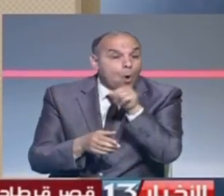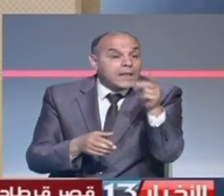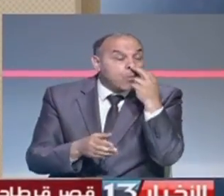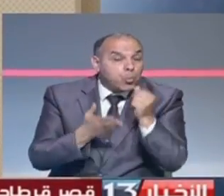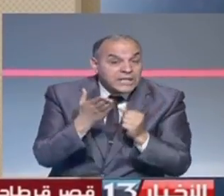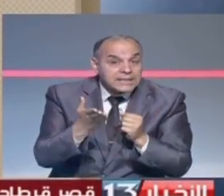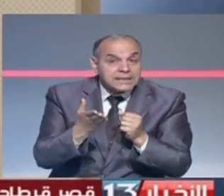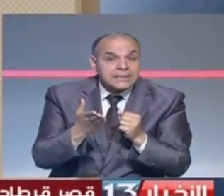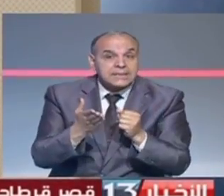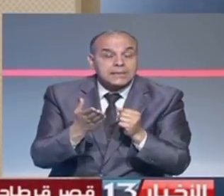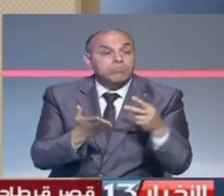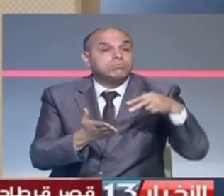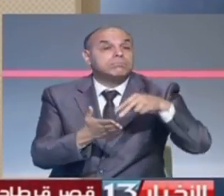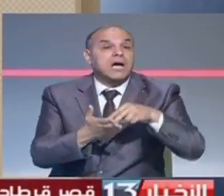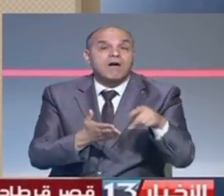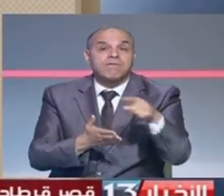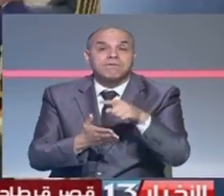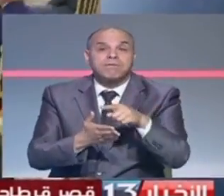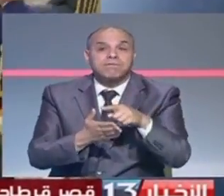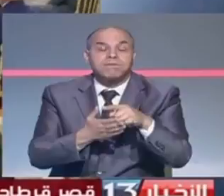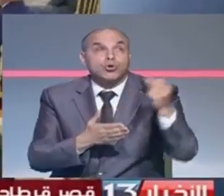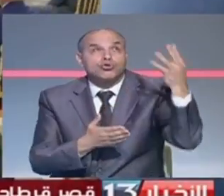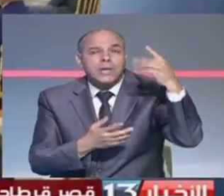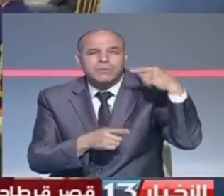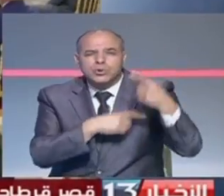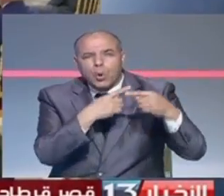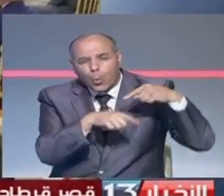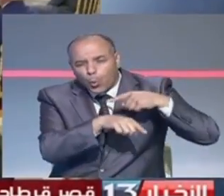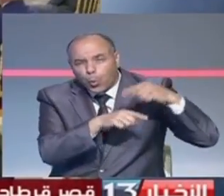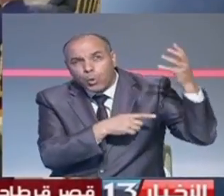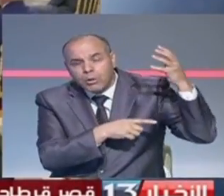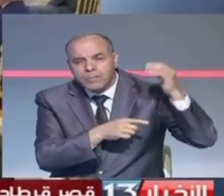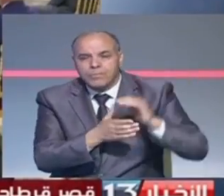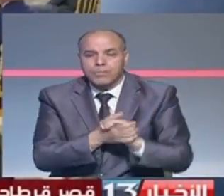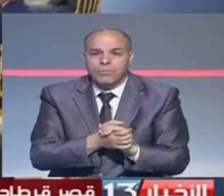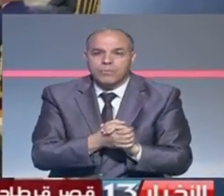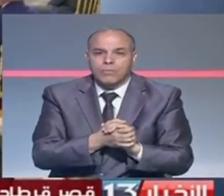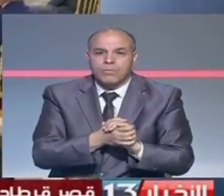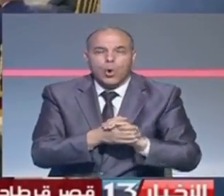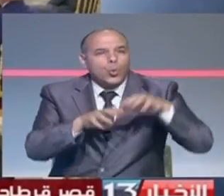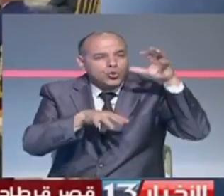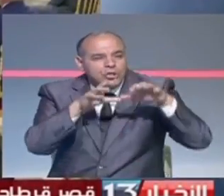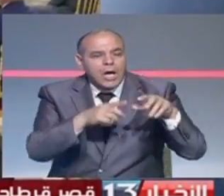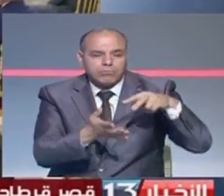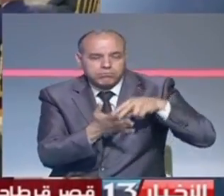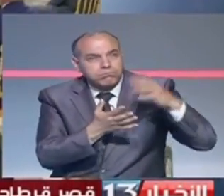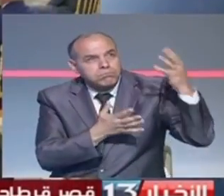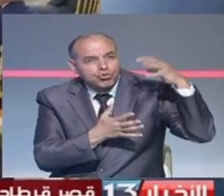التي يلتقطونها تحت اشعه الشمس وتحت الامطار